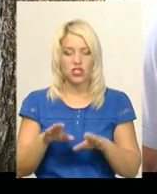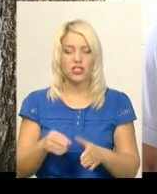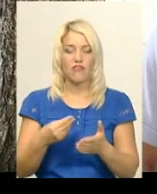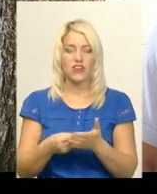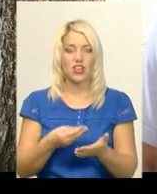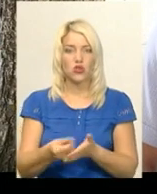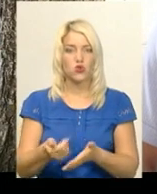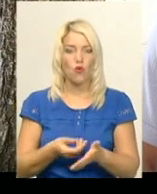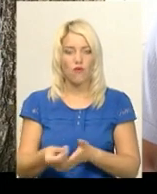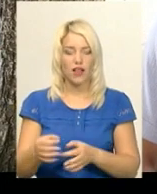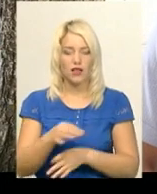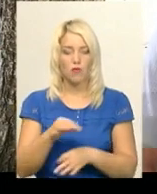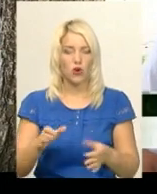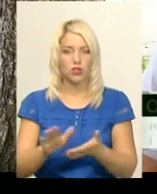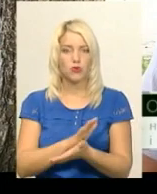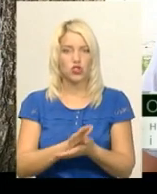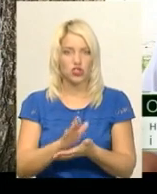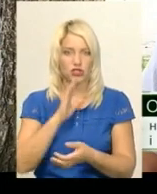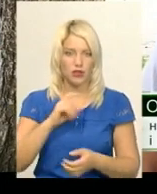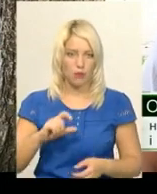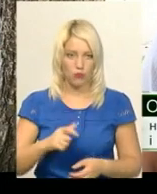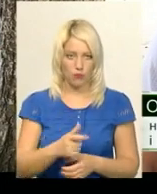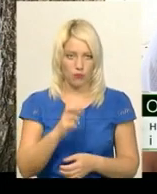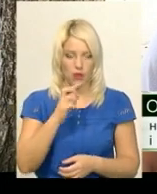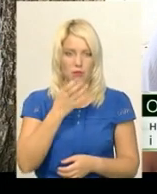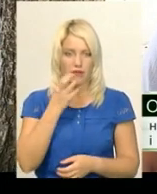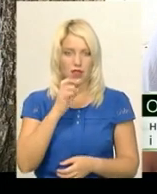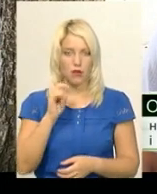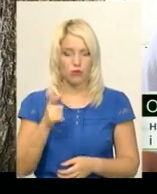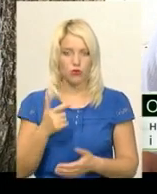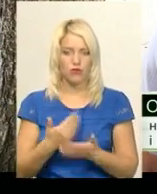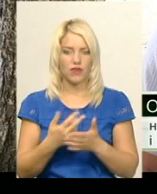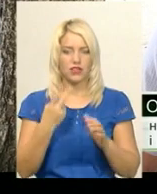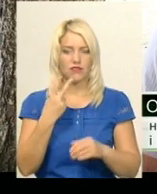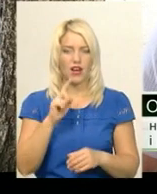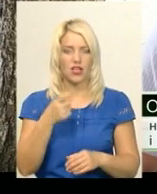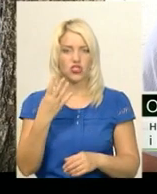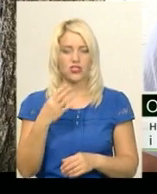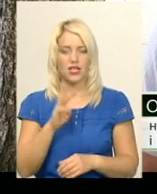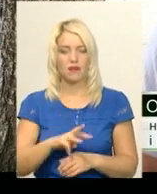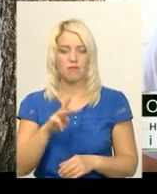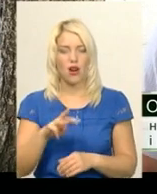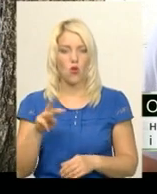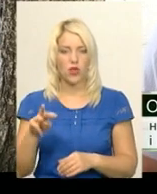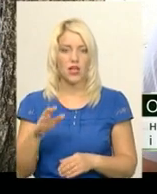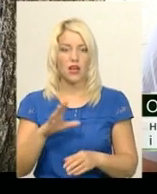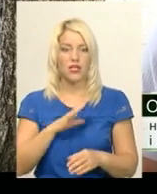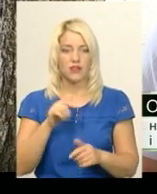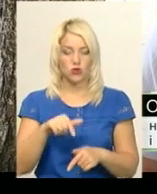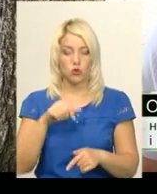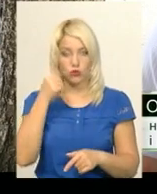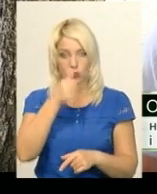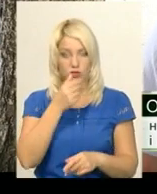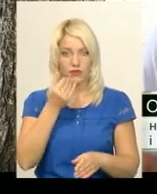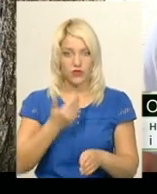Вартість проєкту, по-моєму, по пам'яті десь 2,4 мільйона, виділена на цей рік.